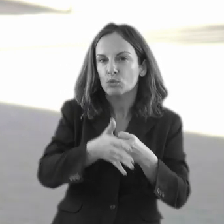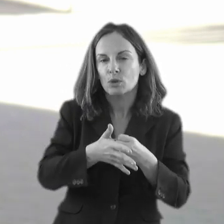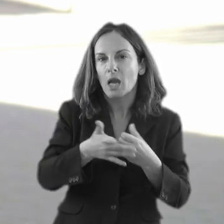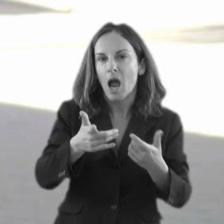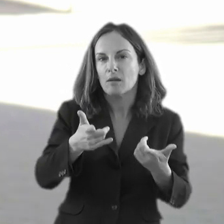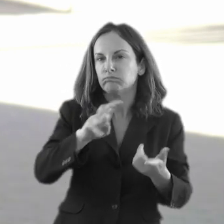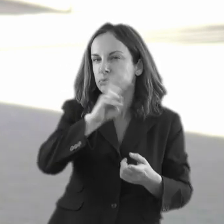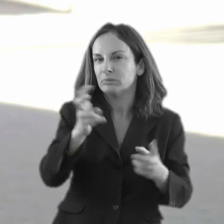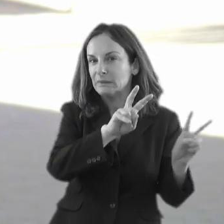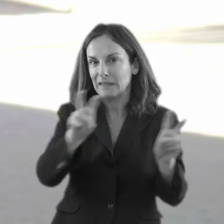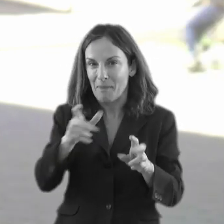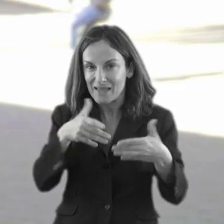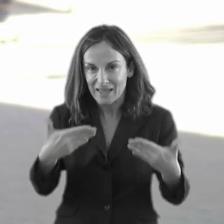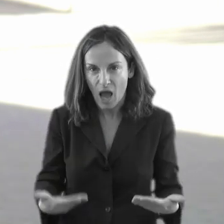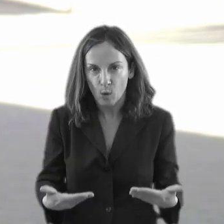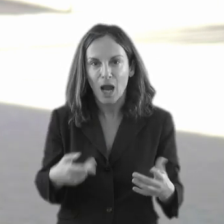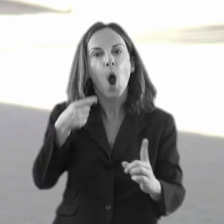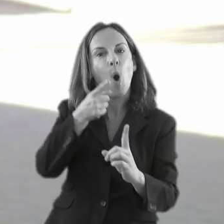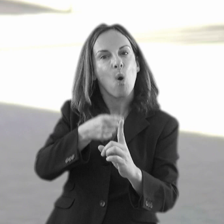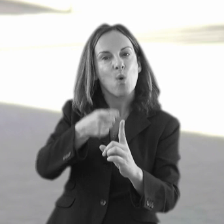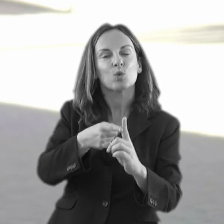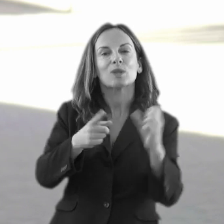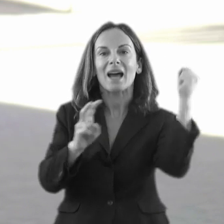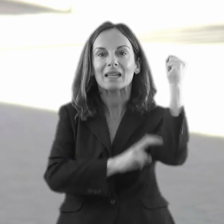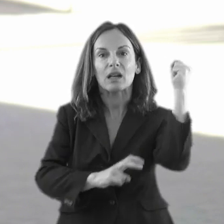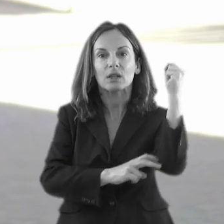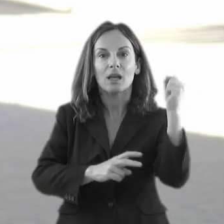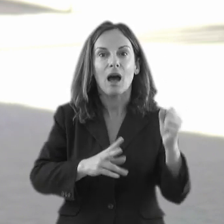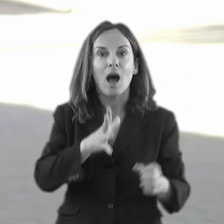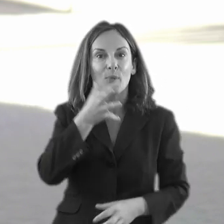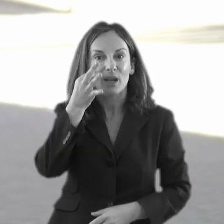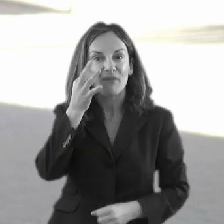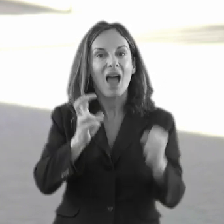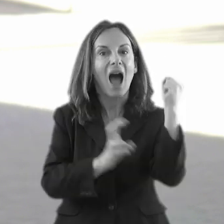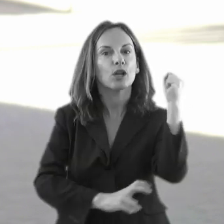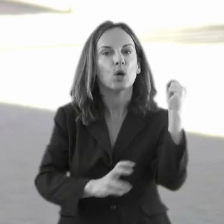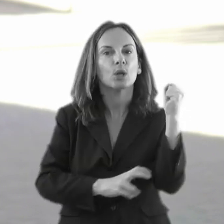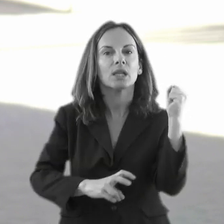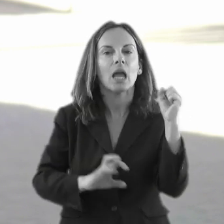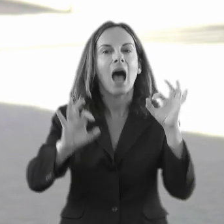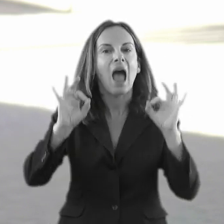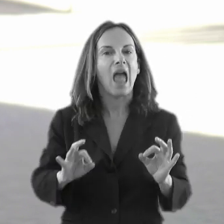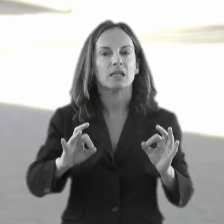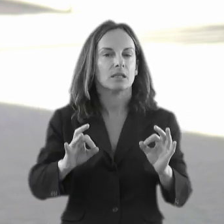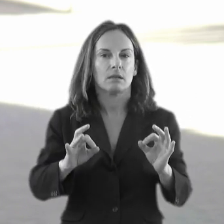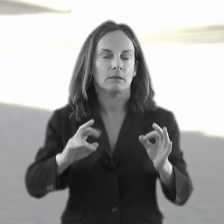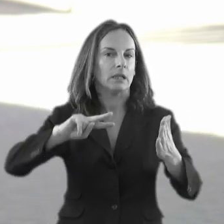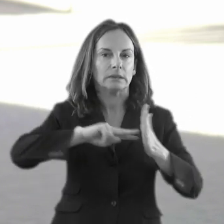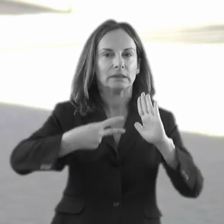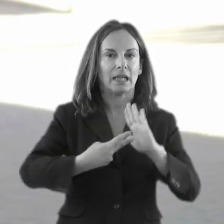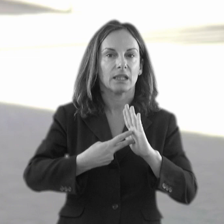i com a tècnica el que planteja és formes de pensar i d'interpretar els objectes.